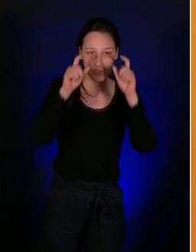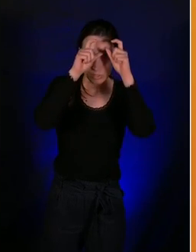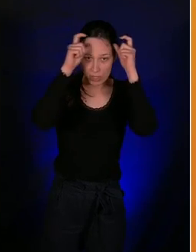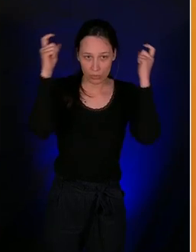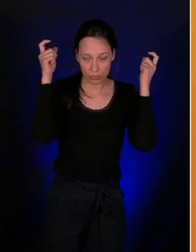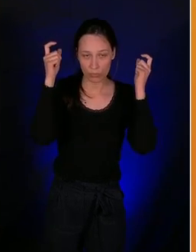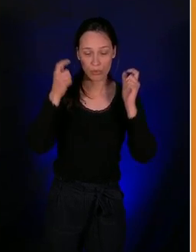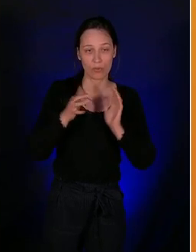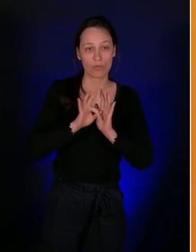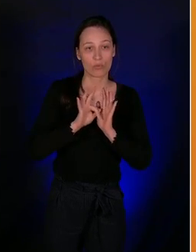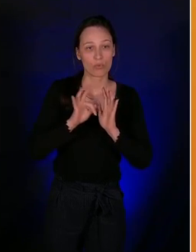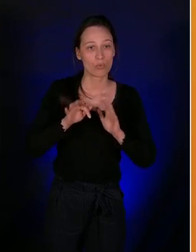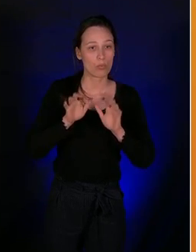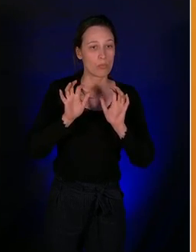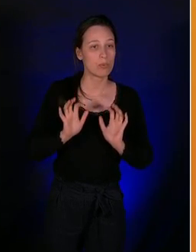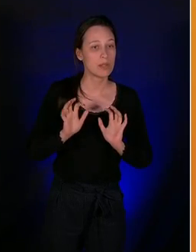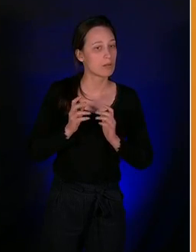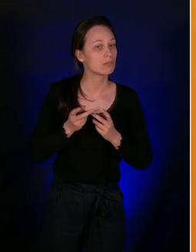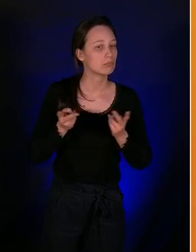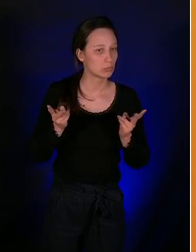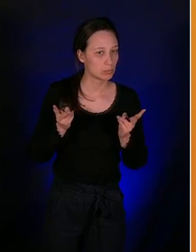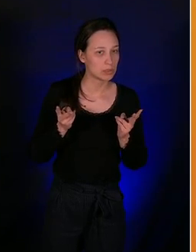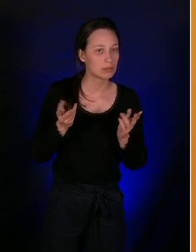publique dans ces trois versants. Voilà, donc,